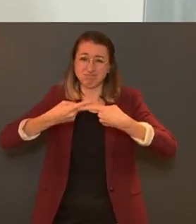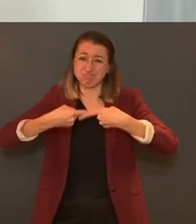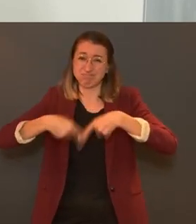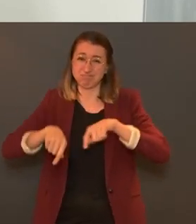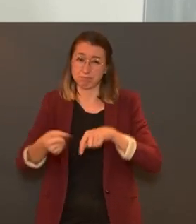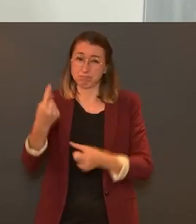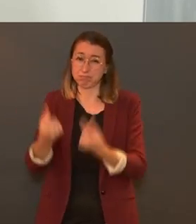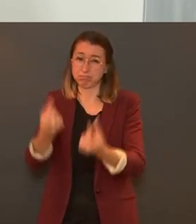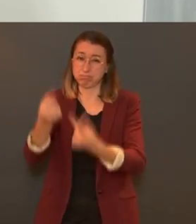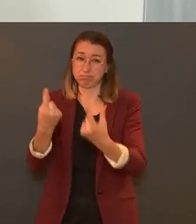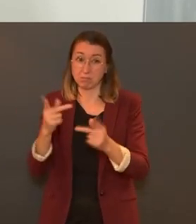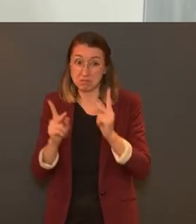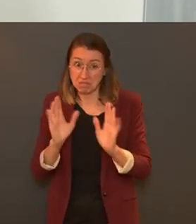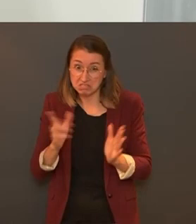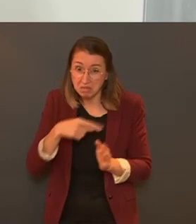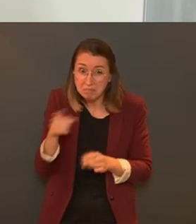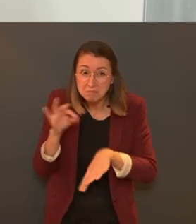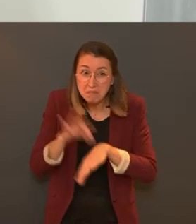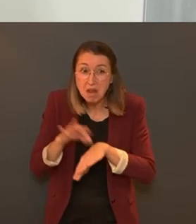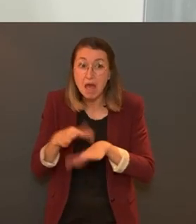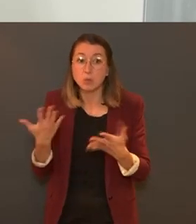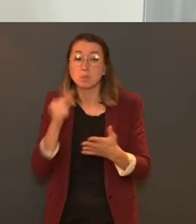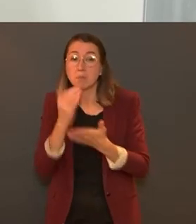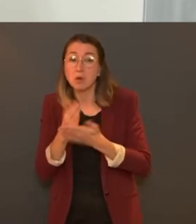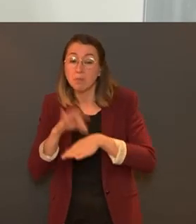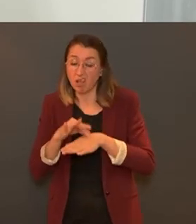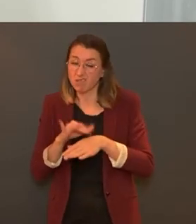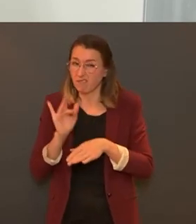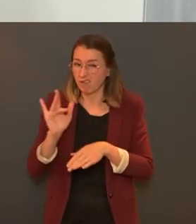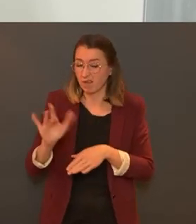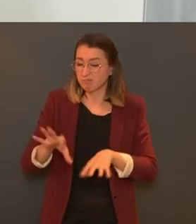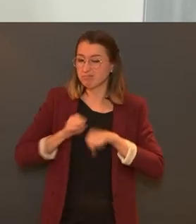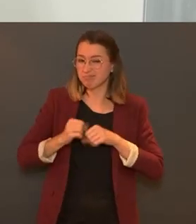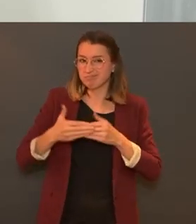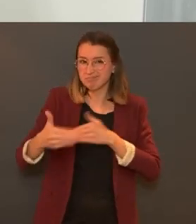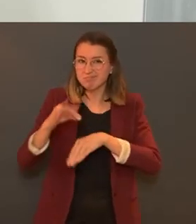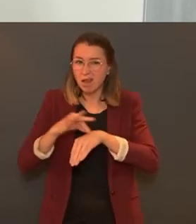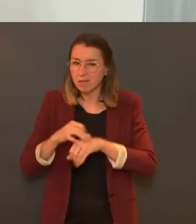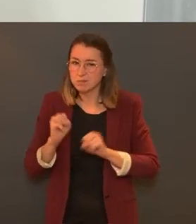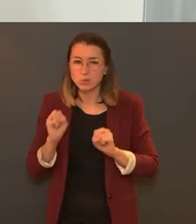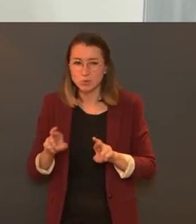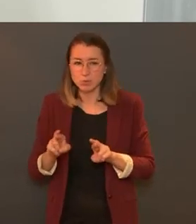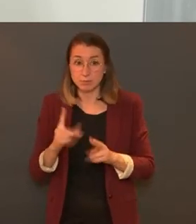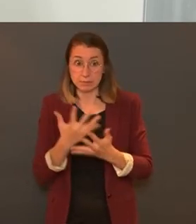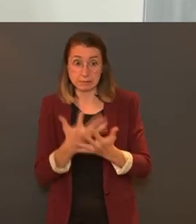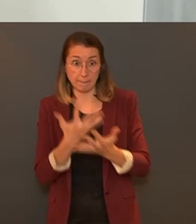malades. Bien souvent, les symptômes de ces maladies sont similaires à ceux du Covid. Je dis